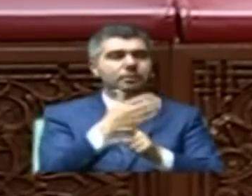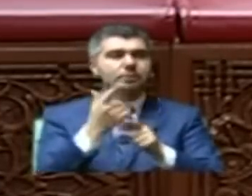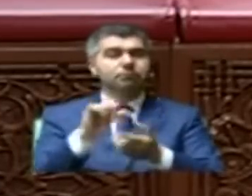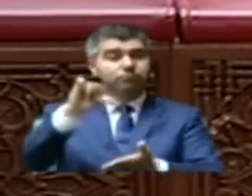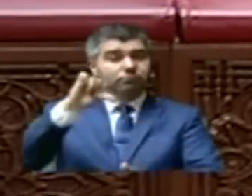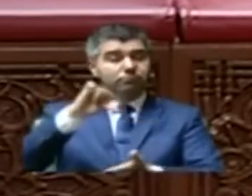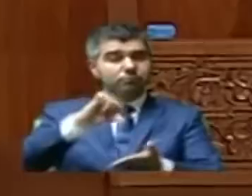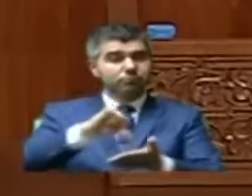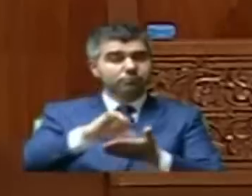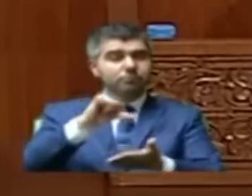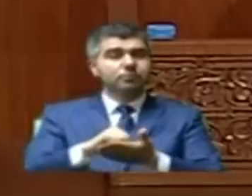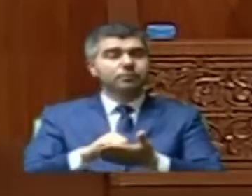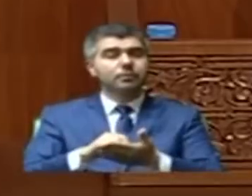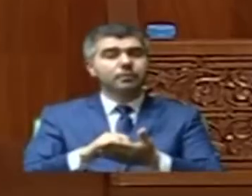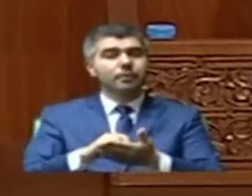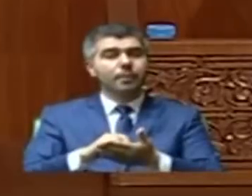واحد